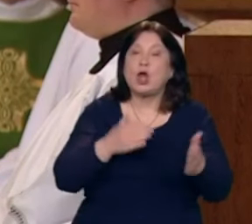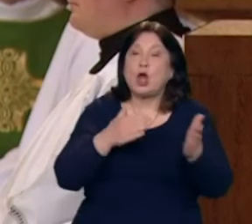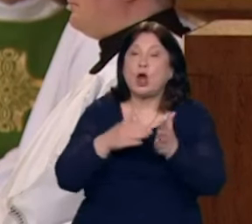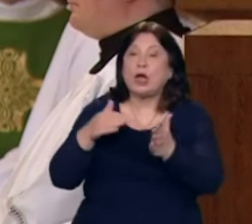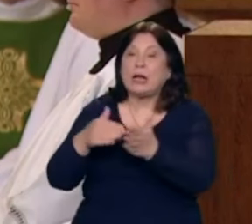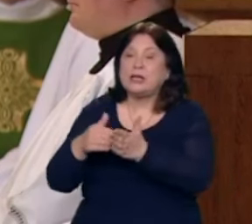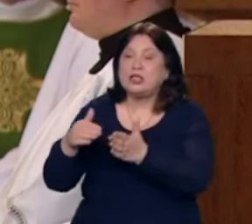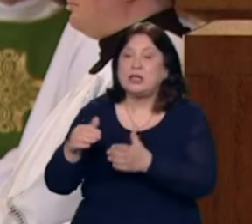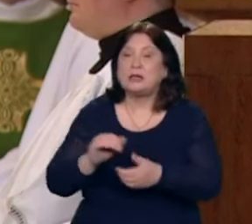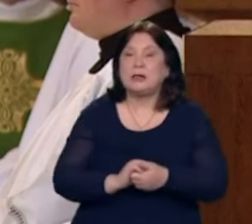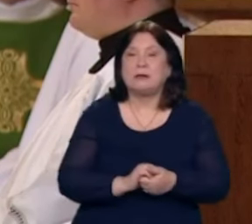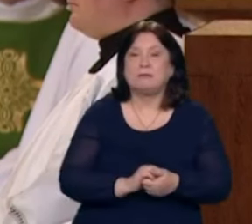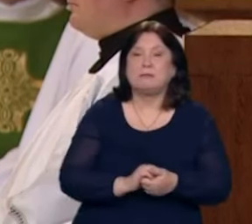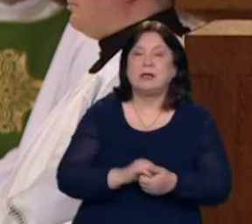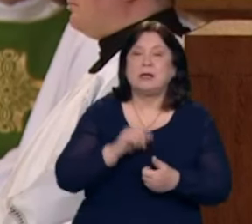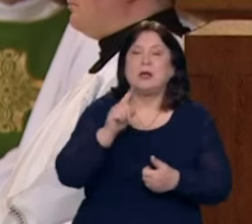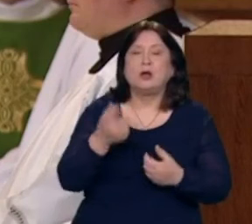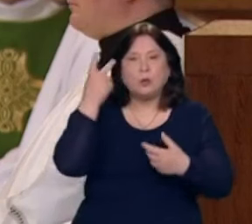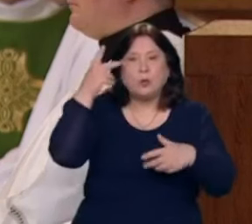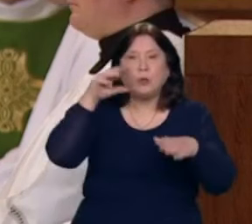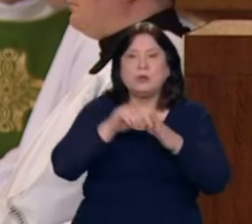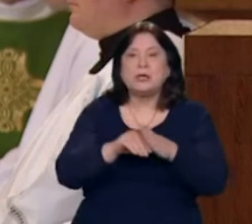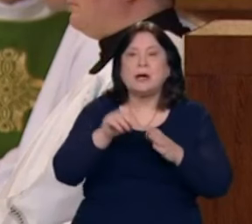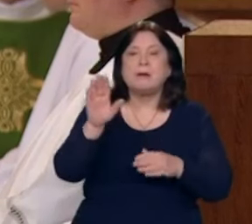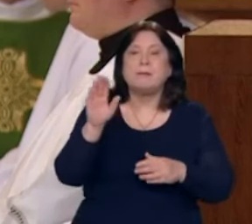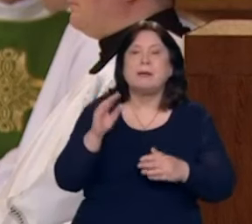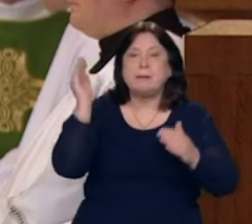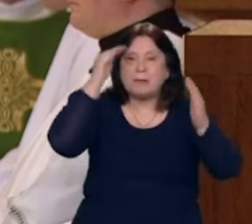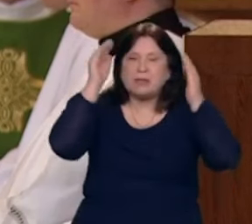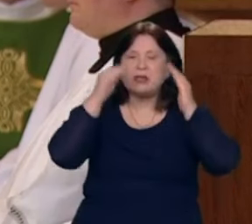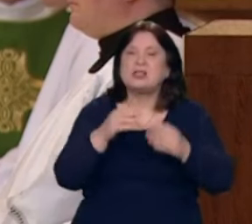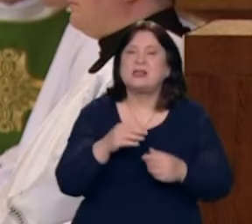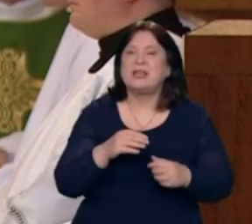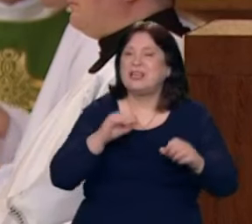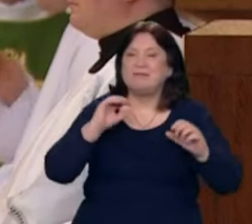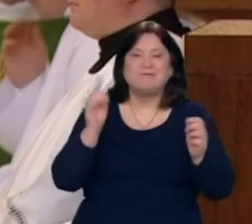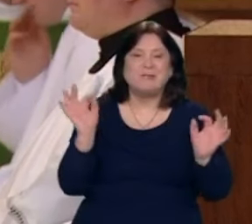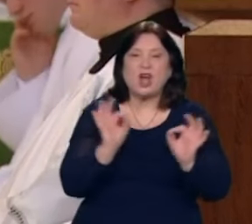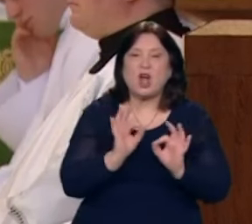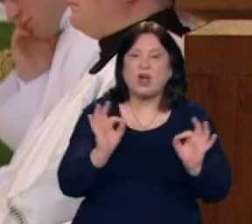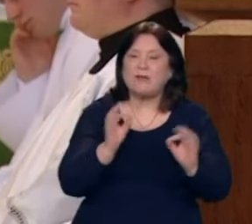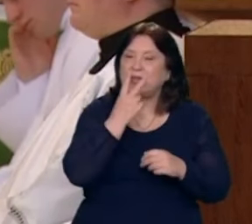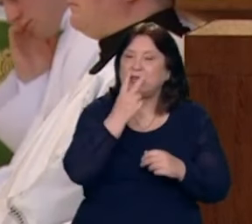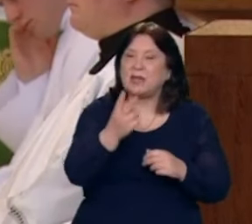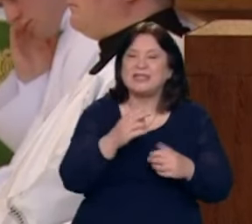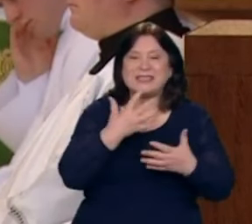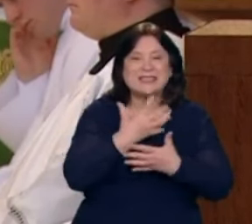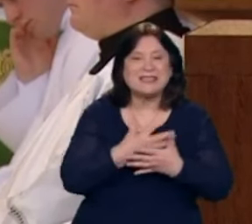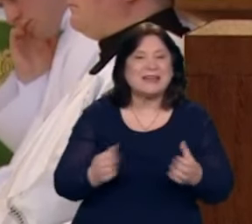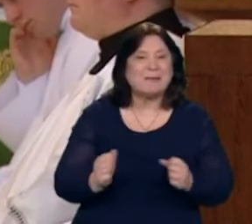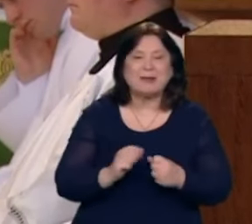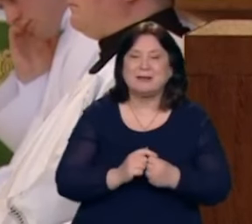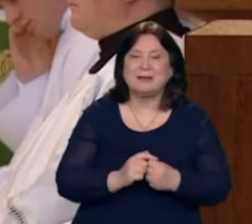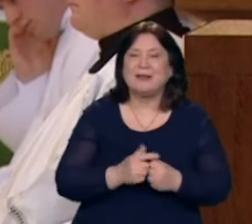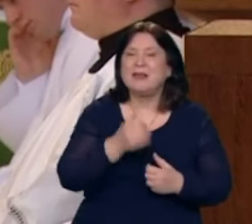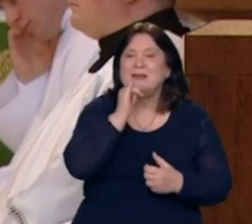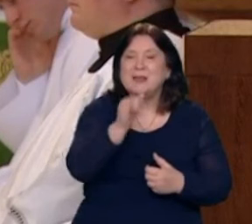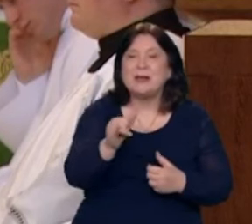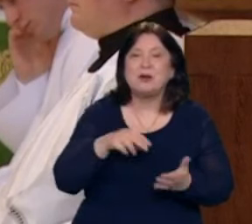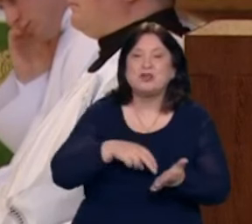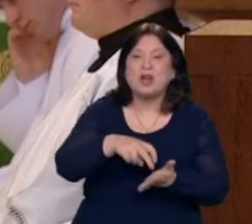ograniczenia będące udziałem papieża są dramatycznie oczywiste Nie tylko nie może